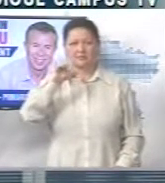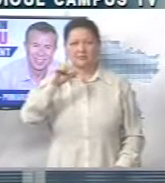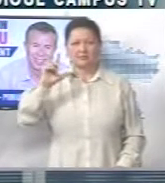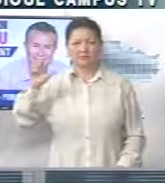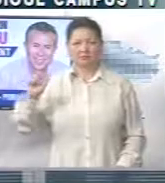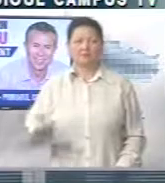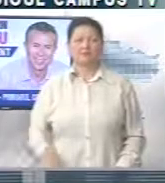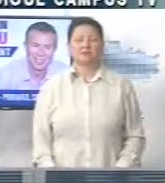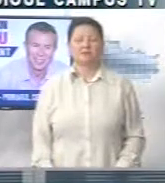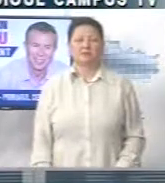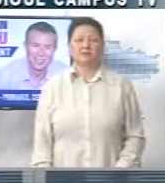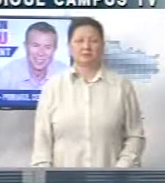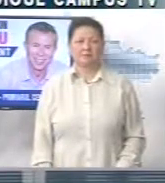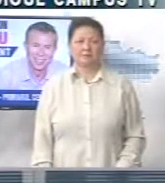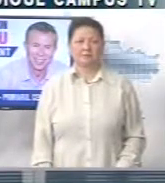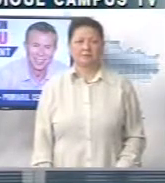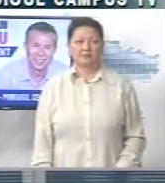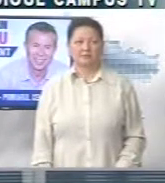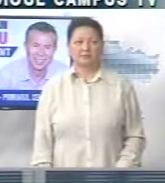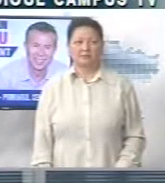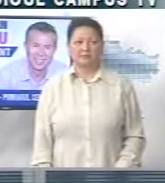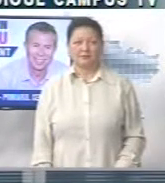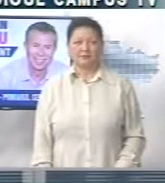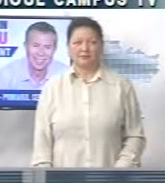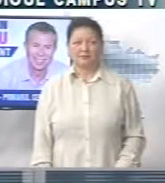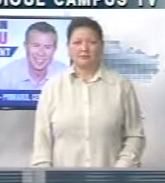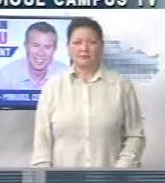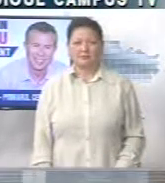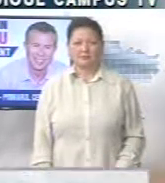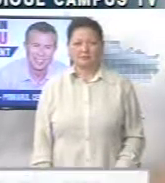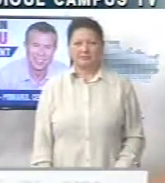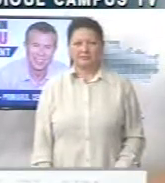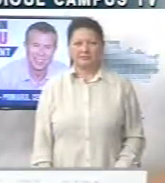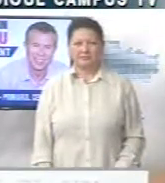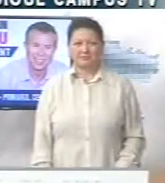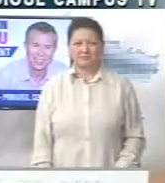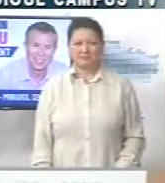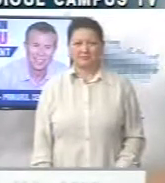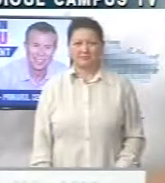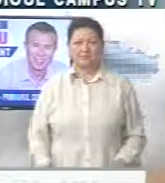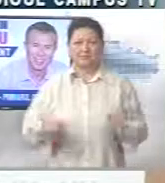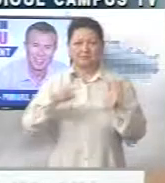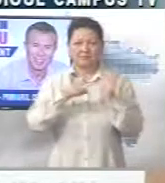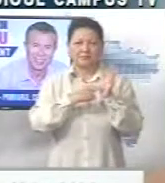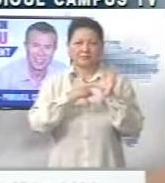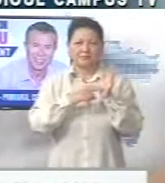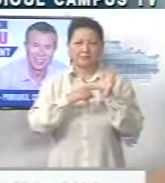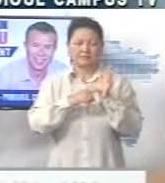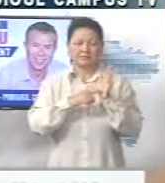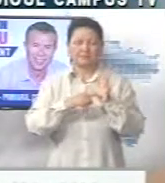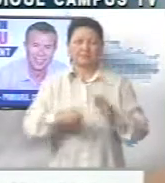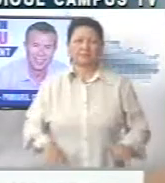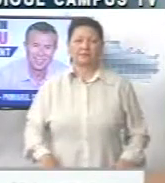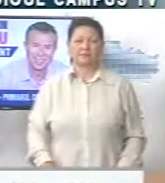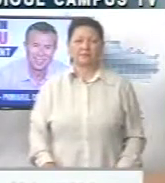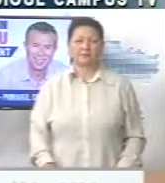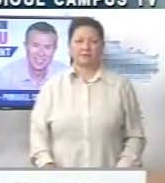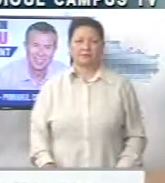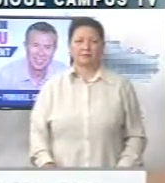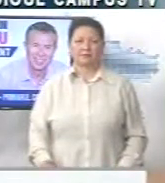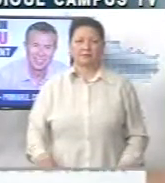persoanelor cu deficiențe de vedere. Dincolo de punctele care apar pe acest afiș, pe spate spune